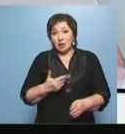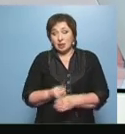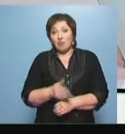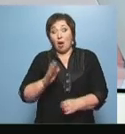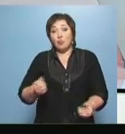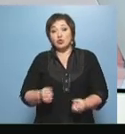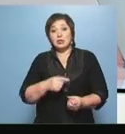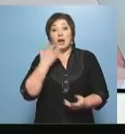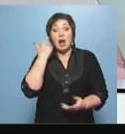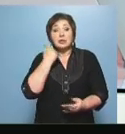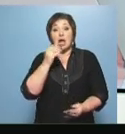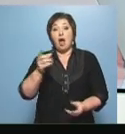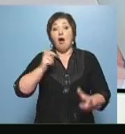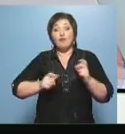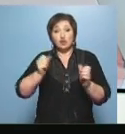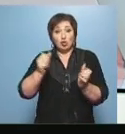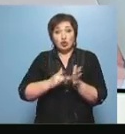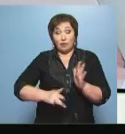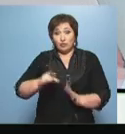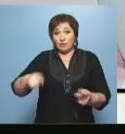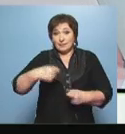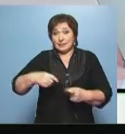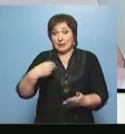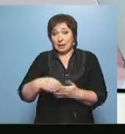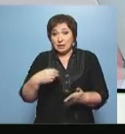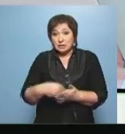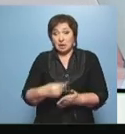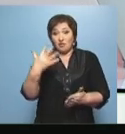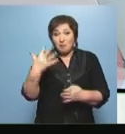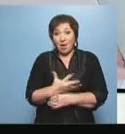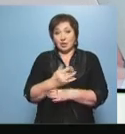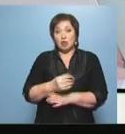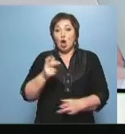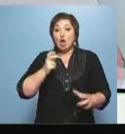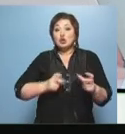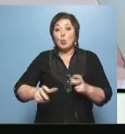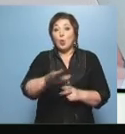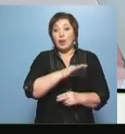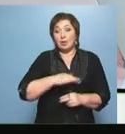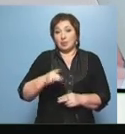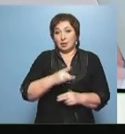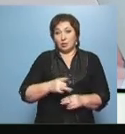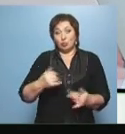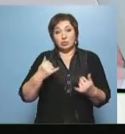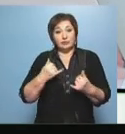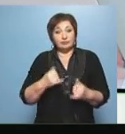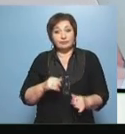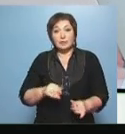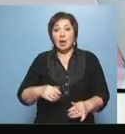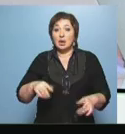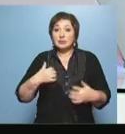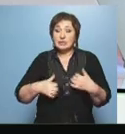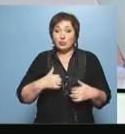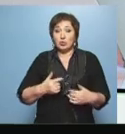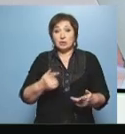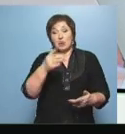которые взвинтили цену за общежитие в 5 раз, забеспокоились студенты в регионах. В Удмуртии, например, платить по 4 тысячи